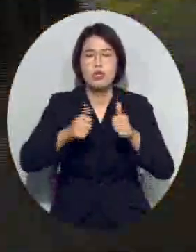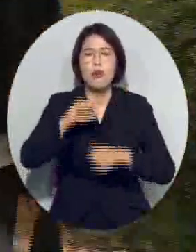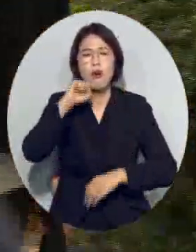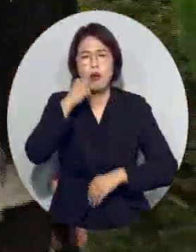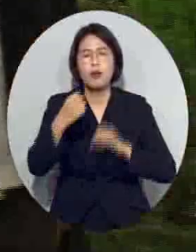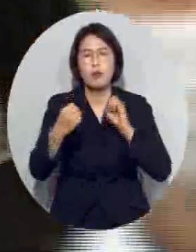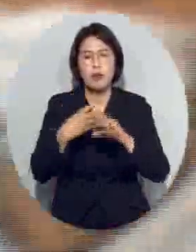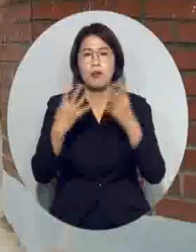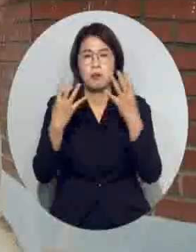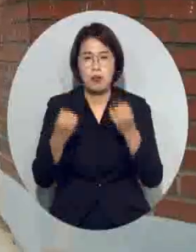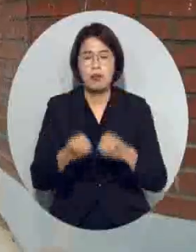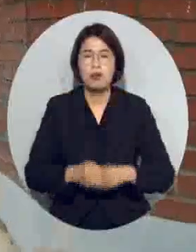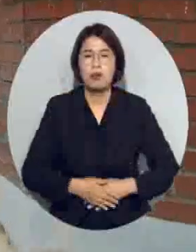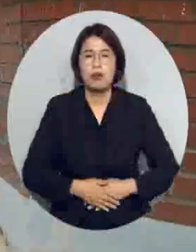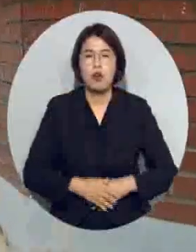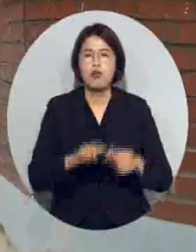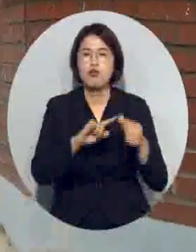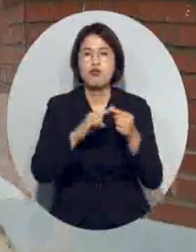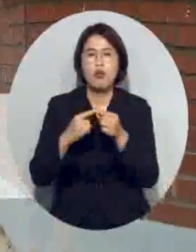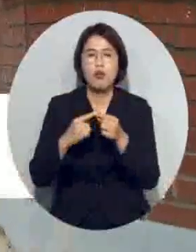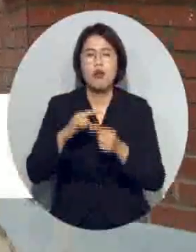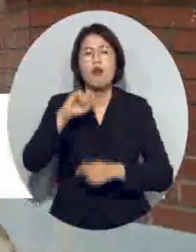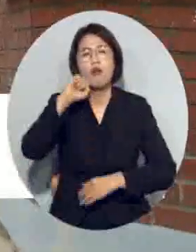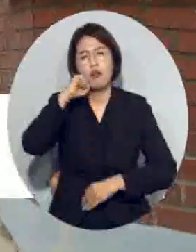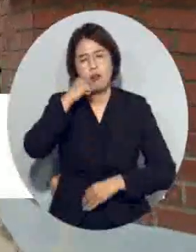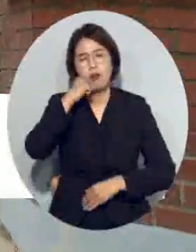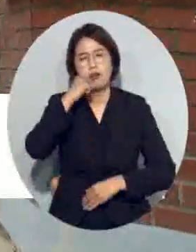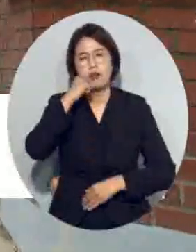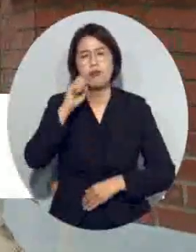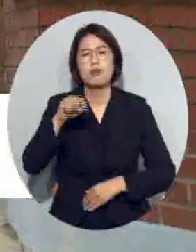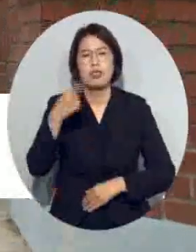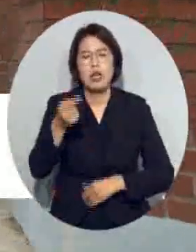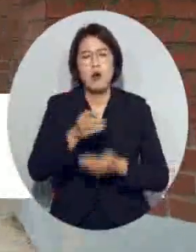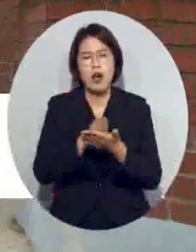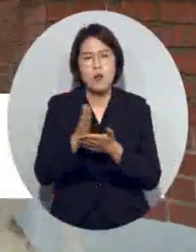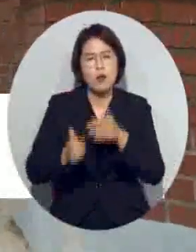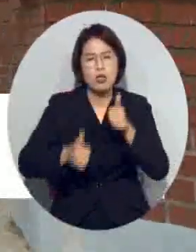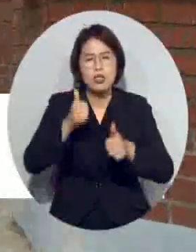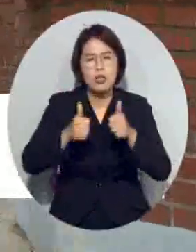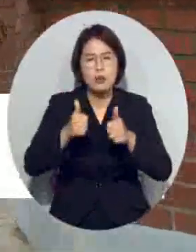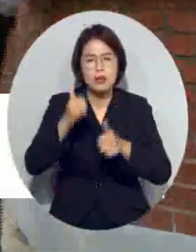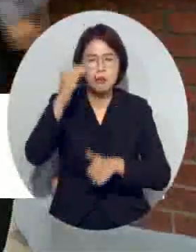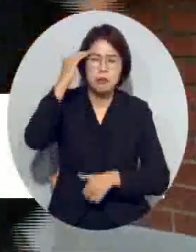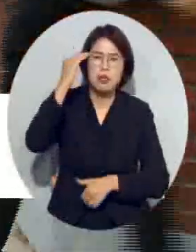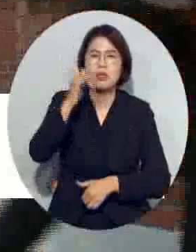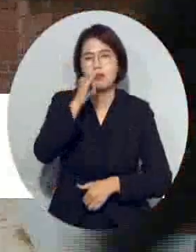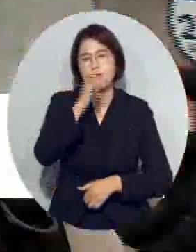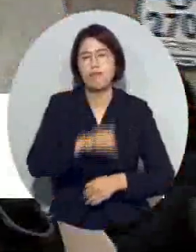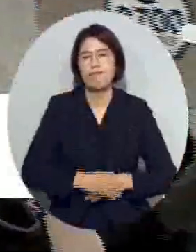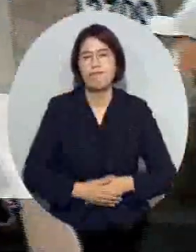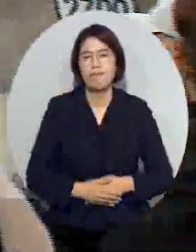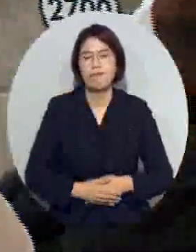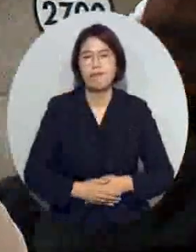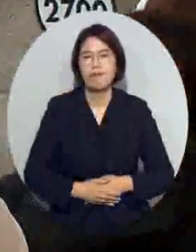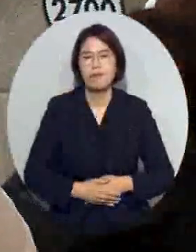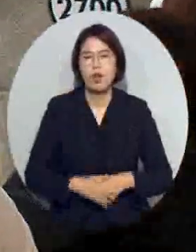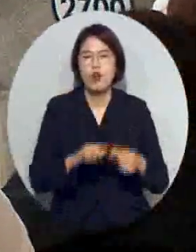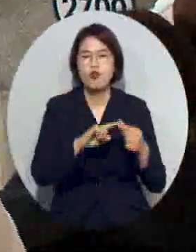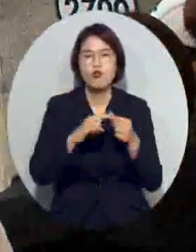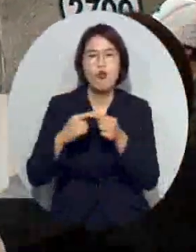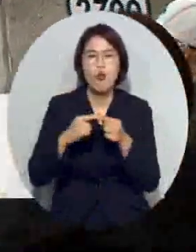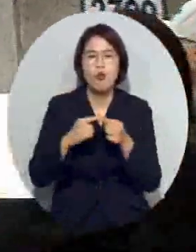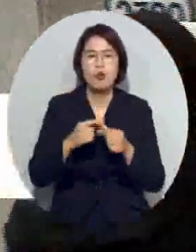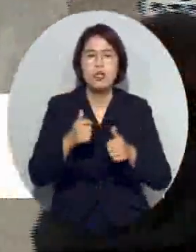반응이 많았습니다. 국어가 어려워가지고 뒤에 과목 하는데 좀 흔들린 게 있었던 것 같아요. 국어는